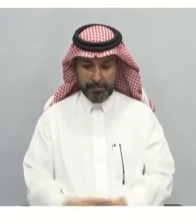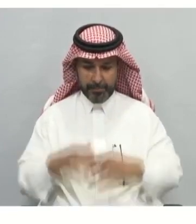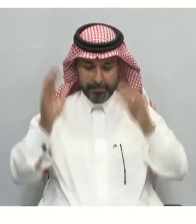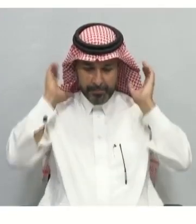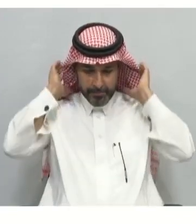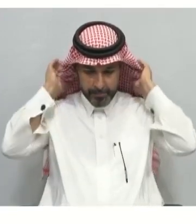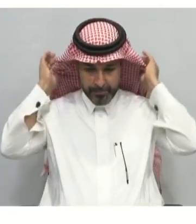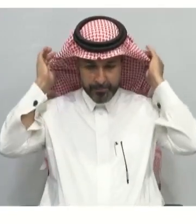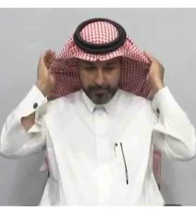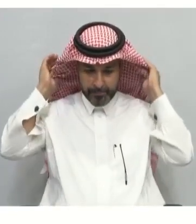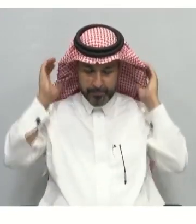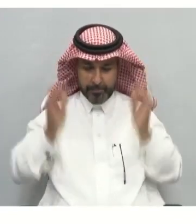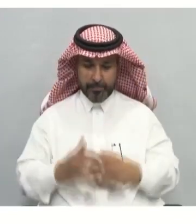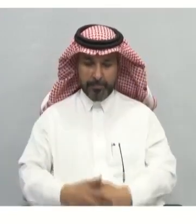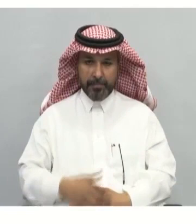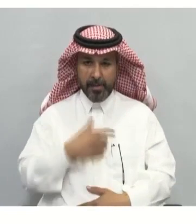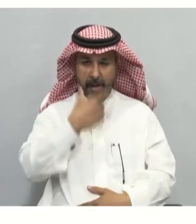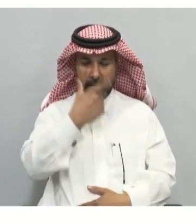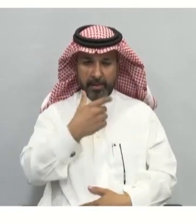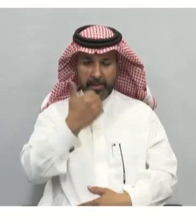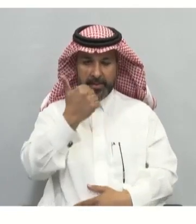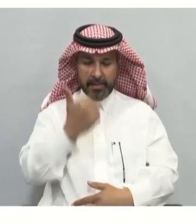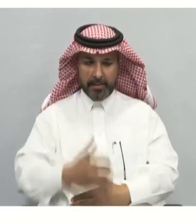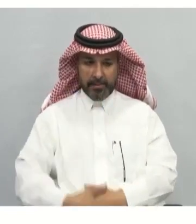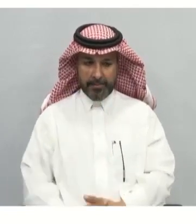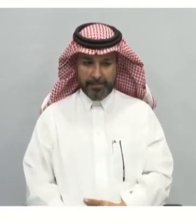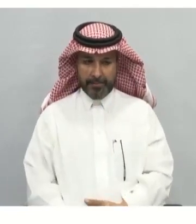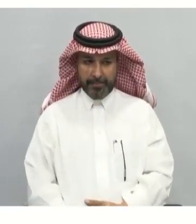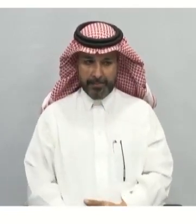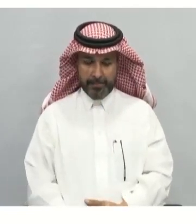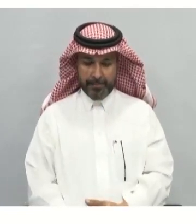وعلا الحديث السادس في صفحه